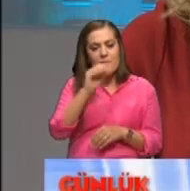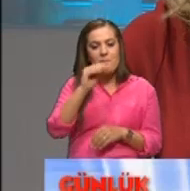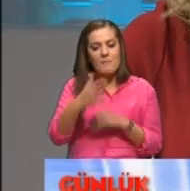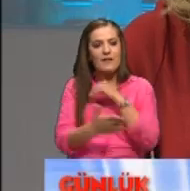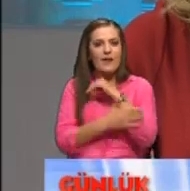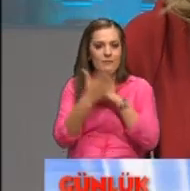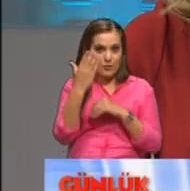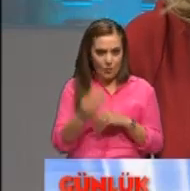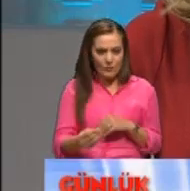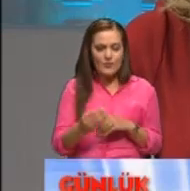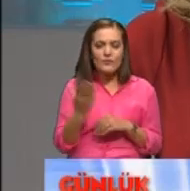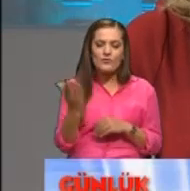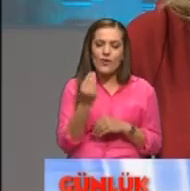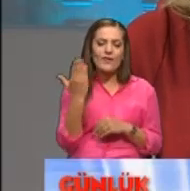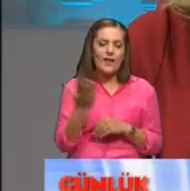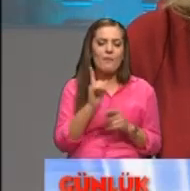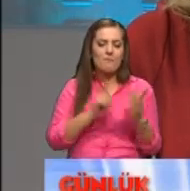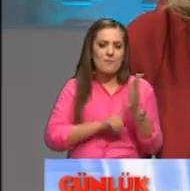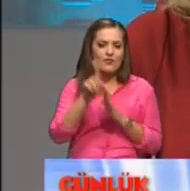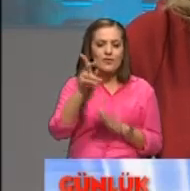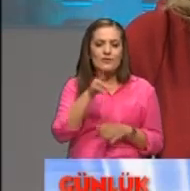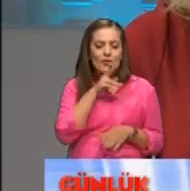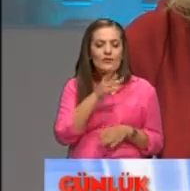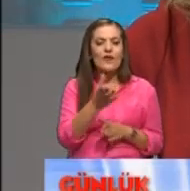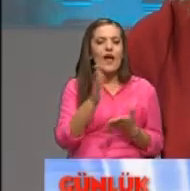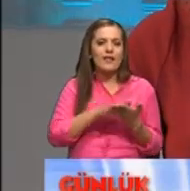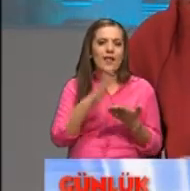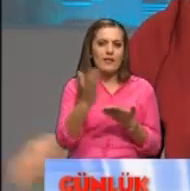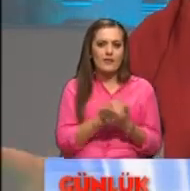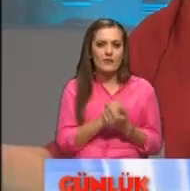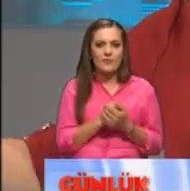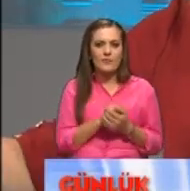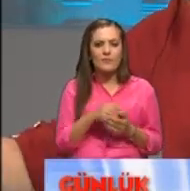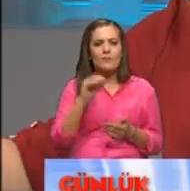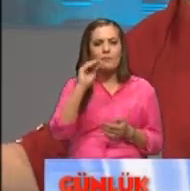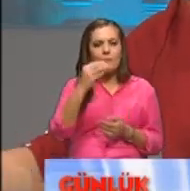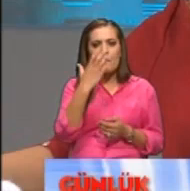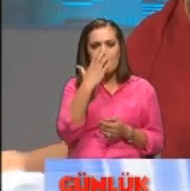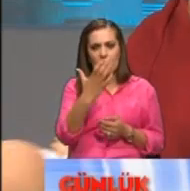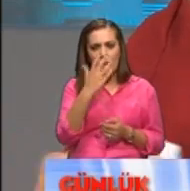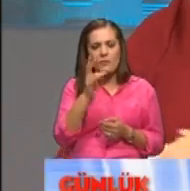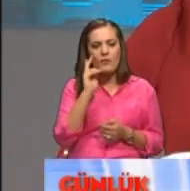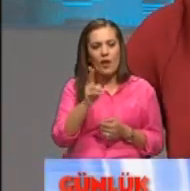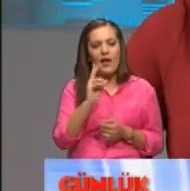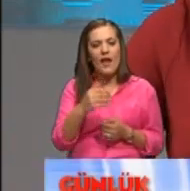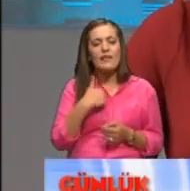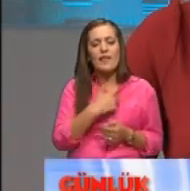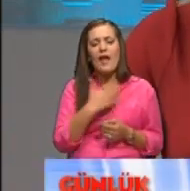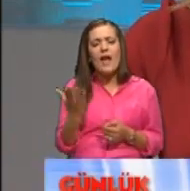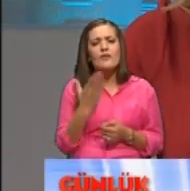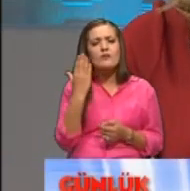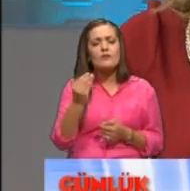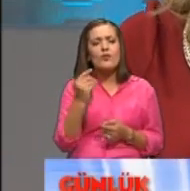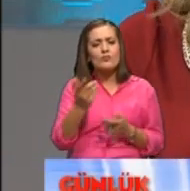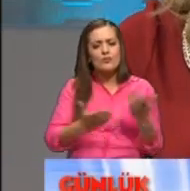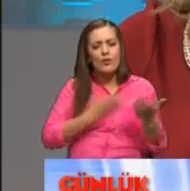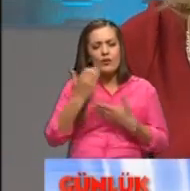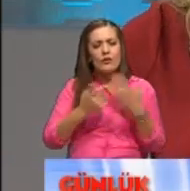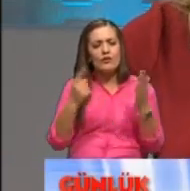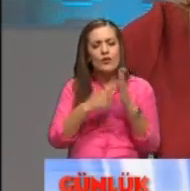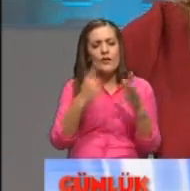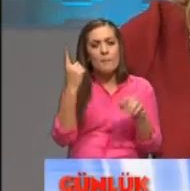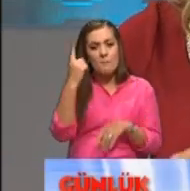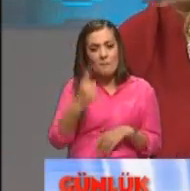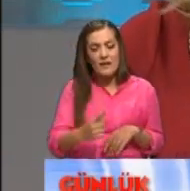bebeklere yardımcı olursa çok daha başarılı sonuçlar elde ediliyor. Bebek bakımına yönelik annelerin en çok zorlandığı noktaların